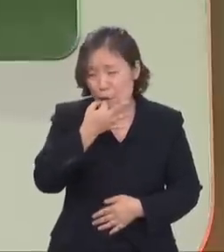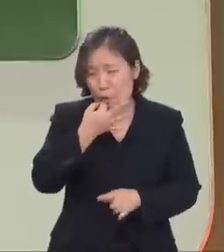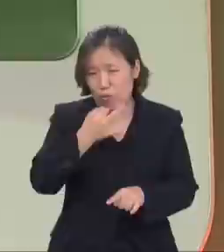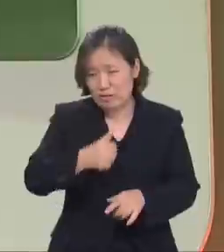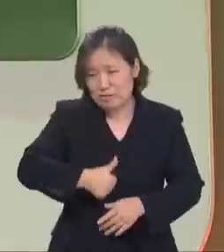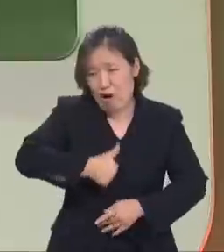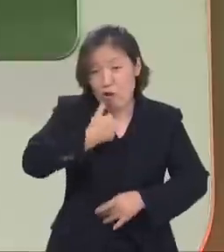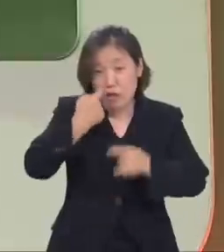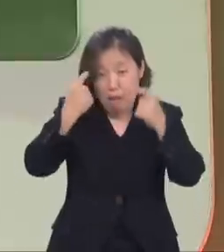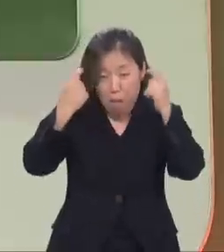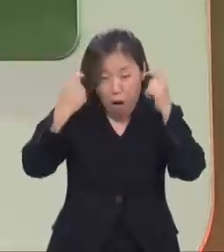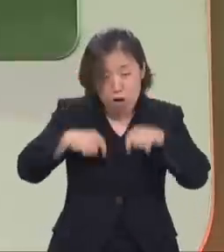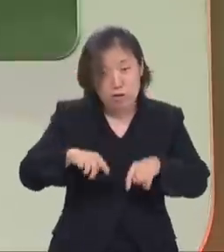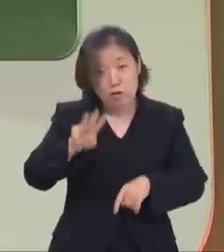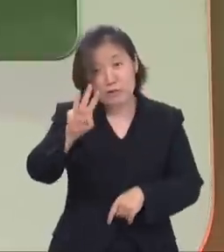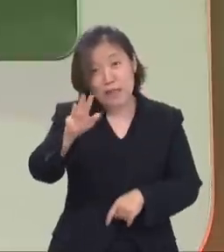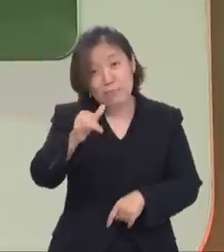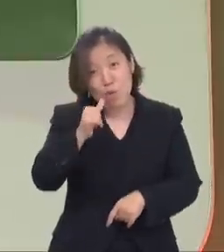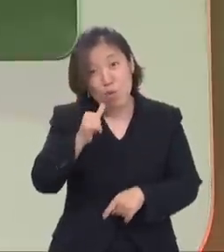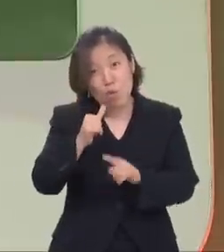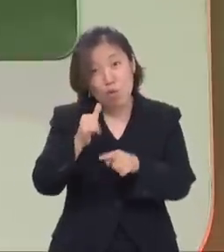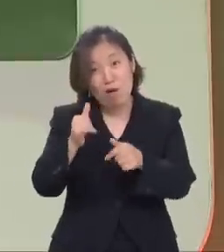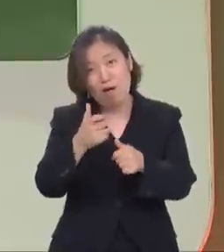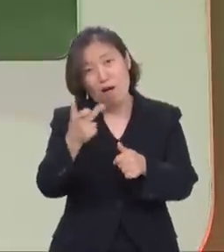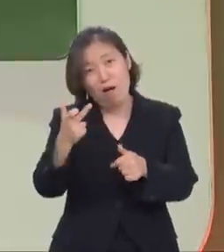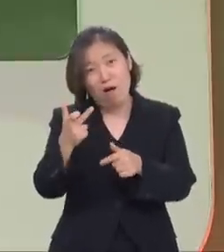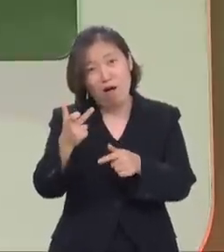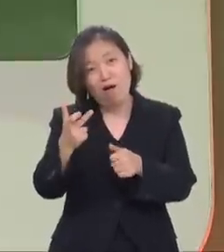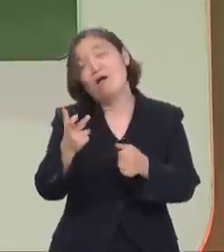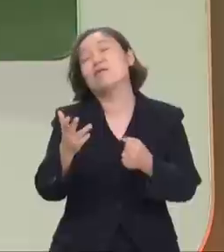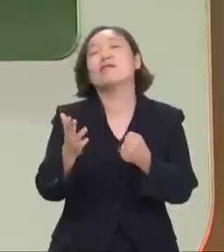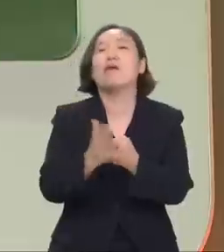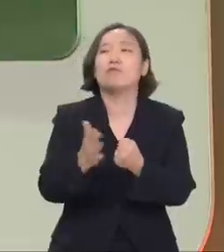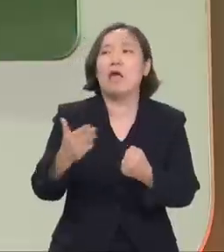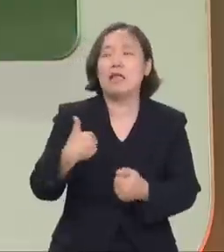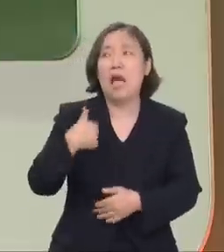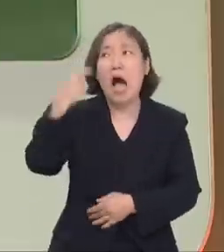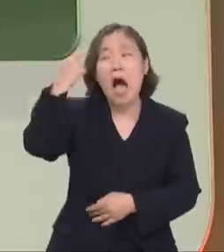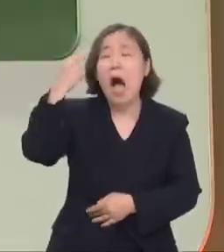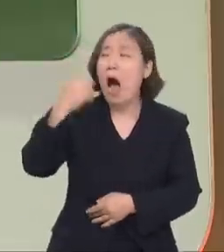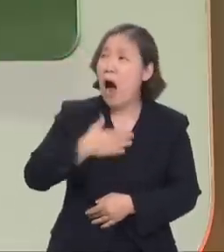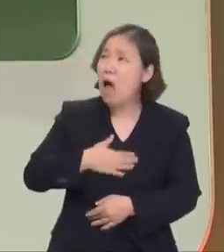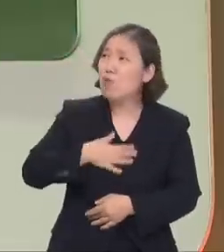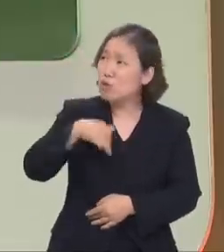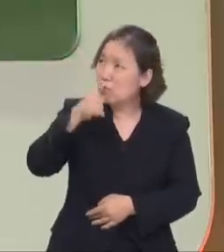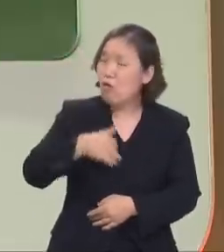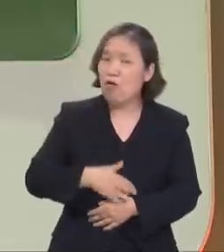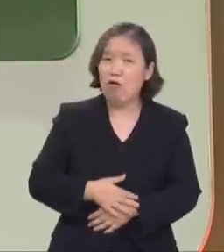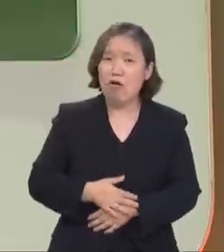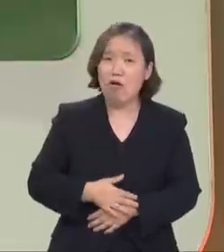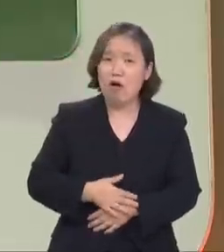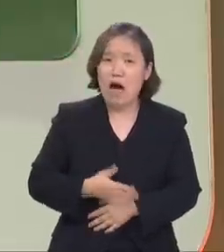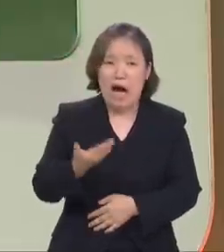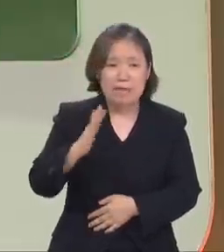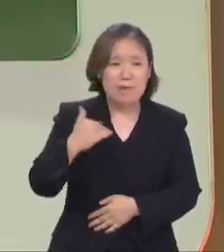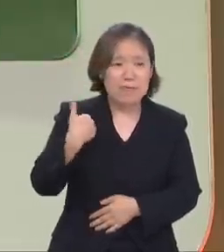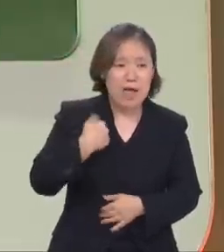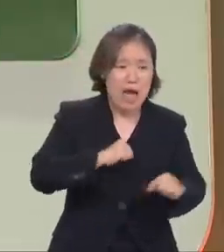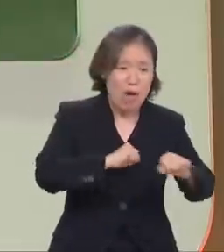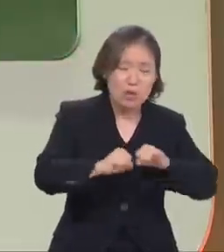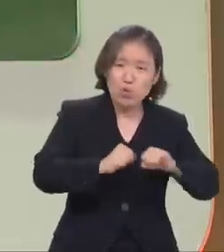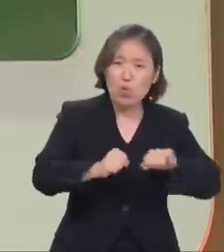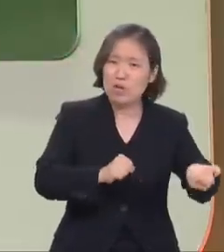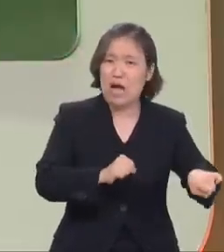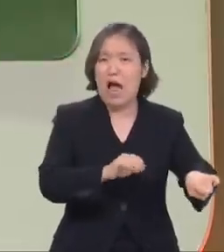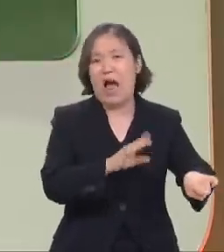어리석음이라는이 에너지 삼독의 에너지가 강하기 때문에 내가 머리로 아는 것만큼이 말과 행동이 잘